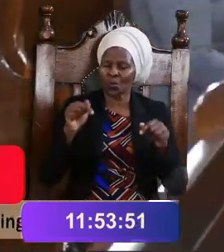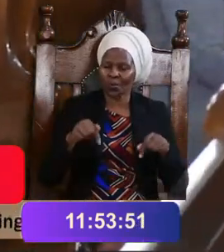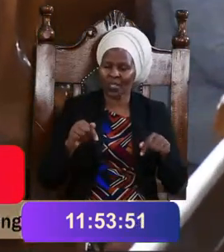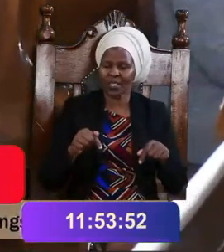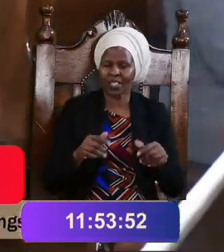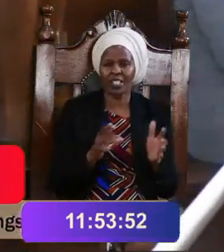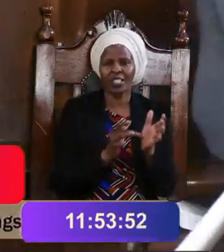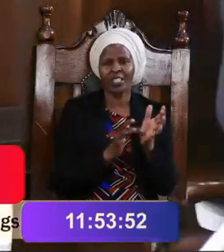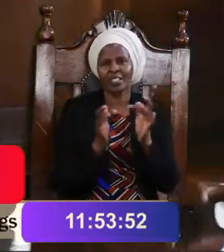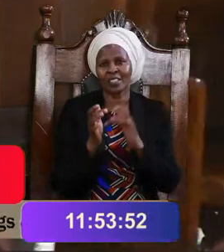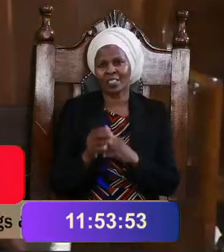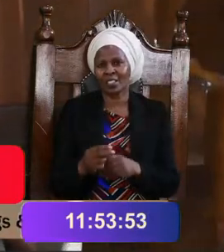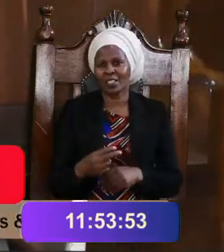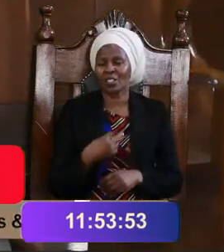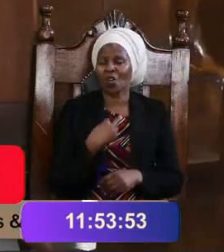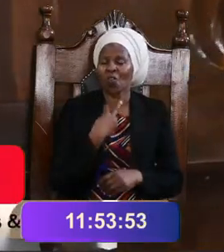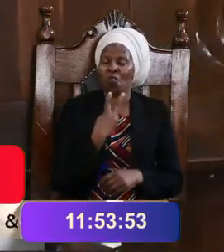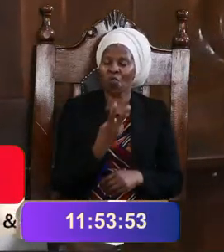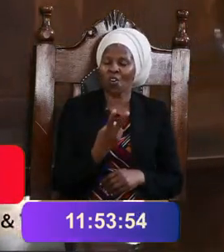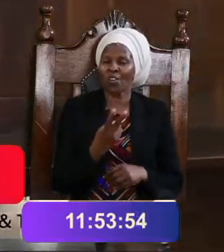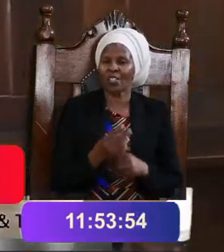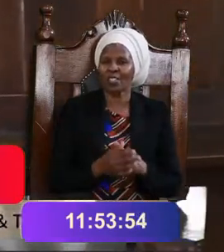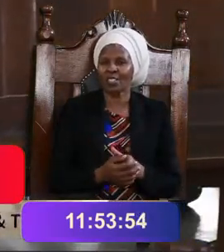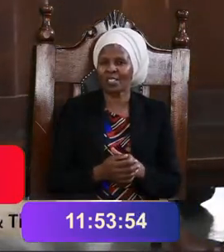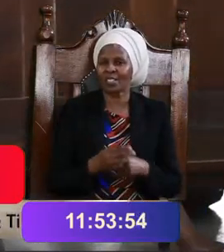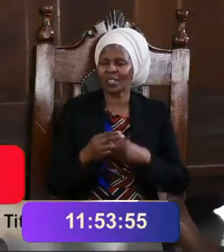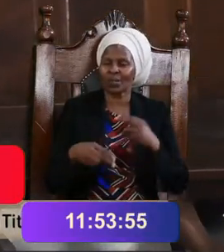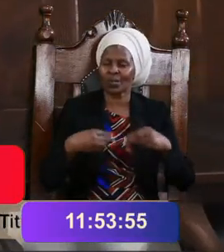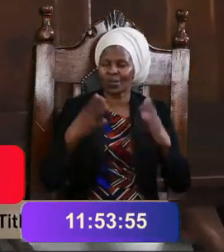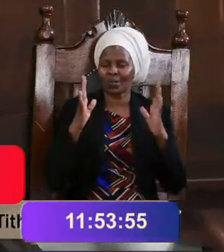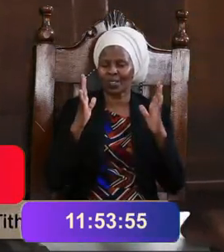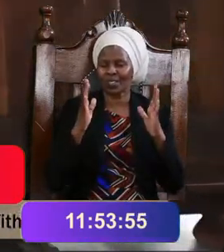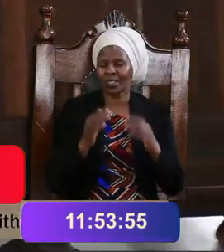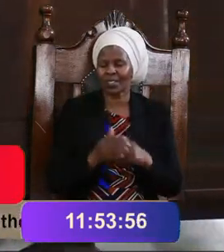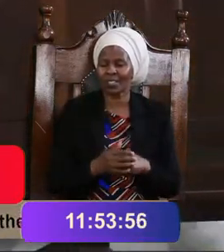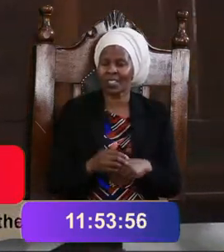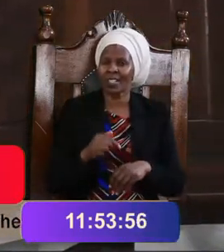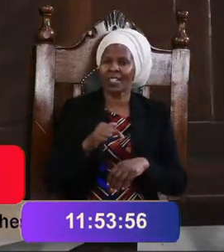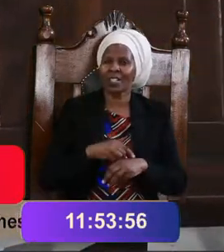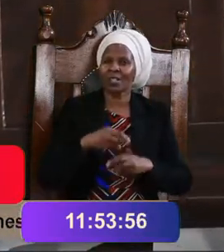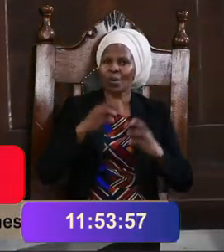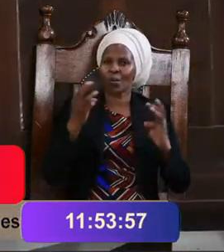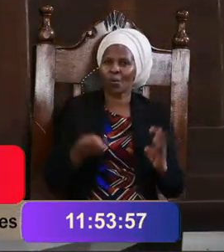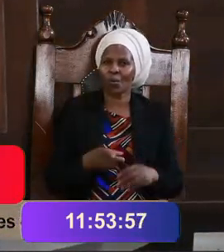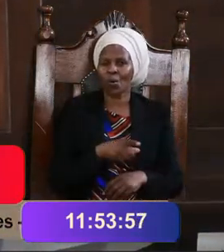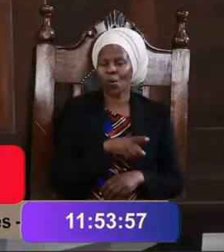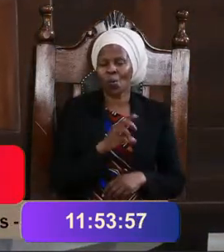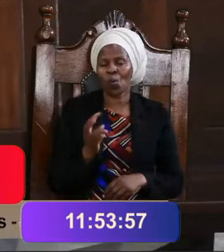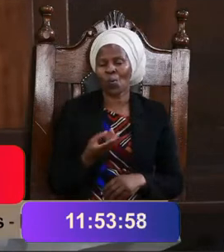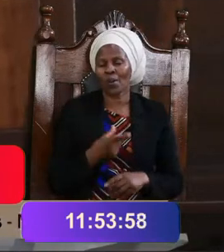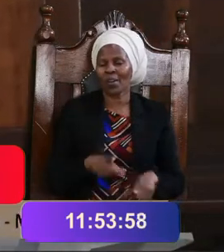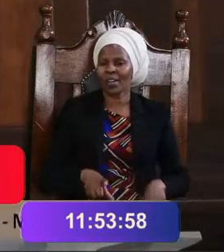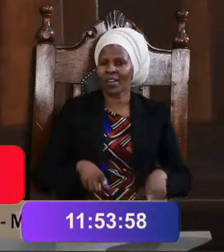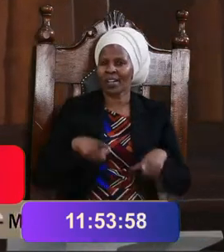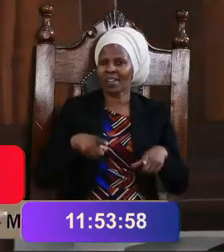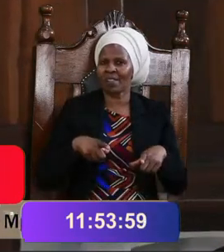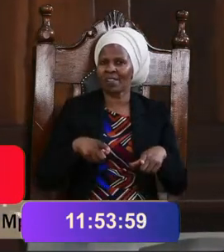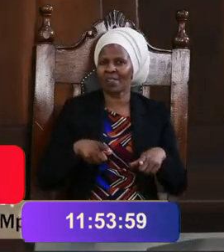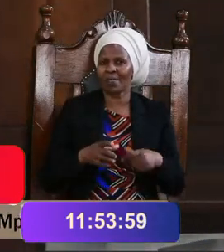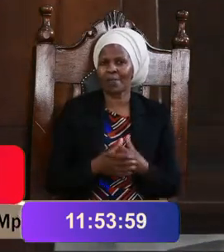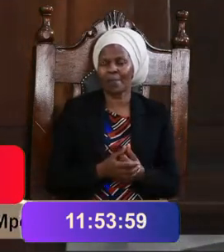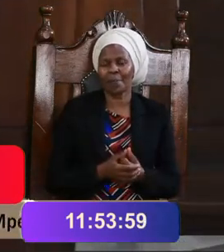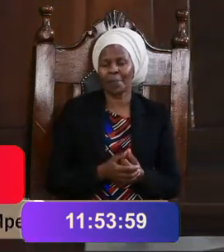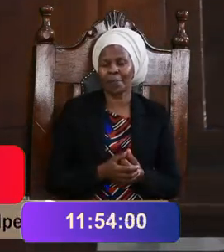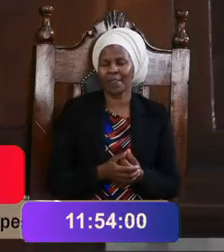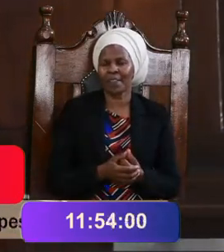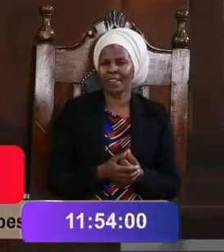Yesu, sauti ya hozana katika ulimwengu ambao tunaishi, ni